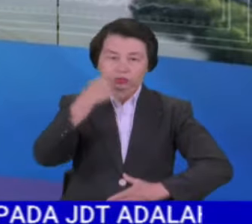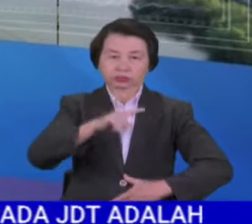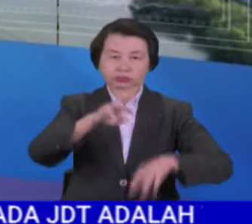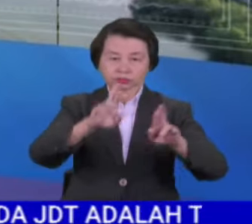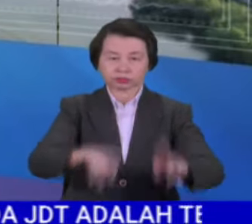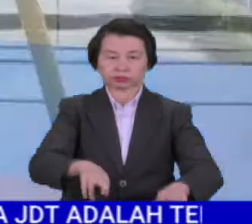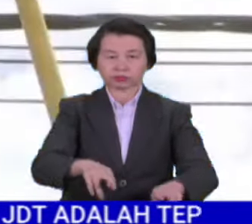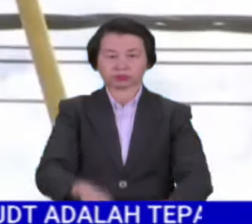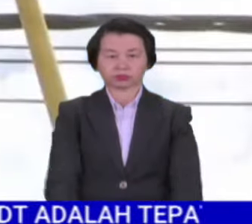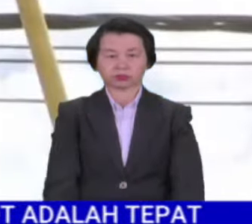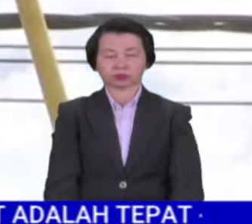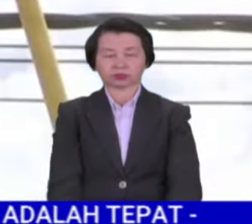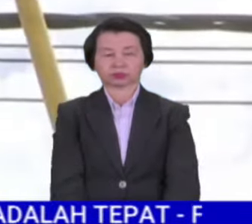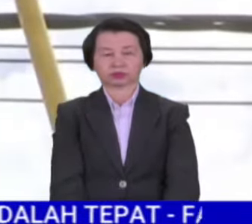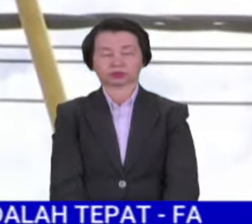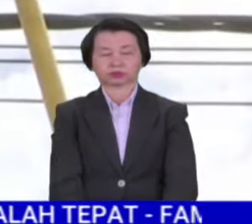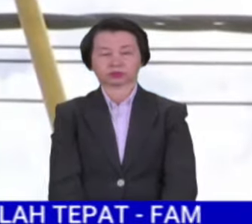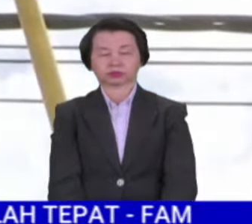rakyat